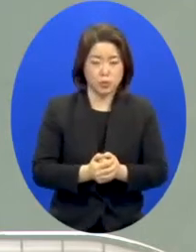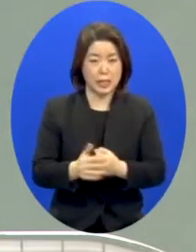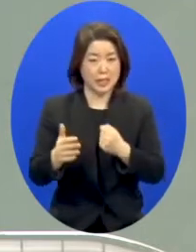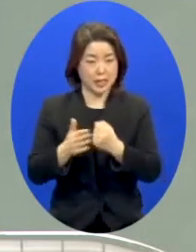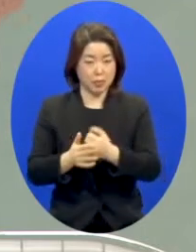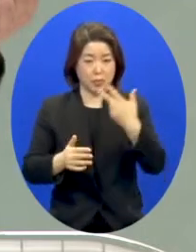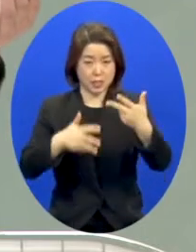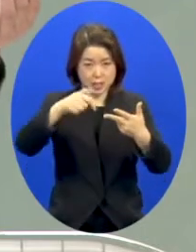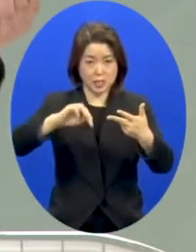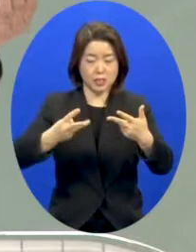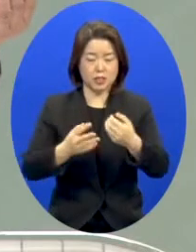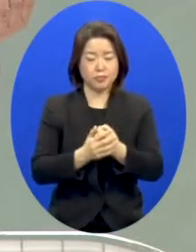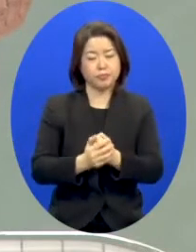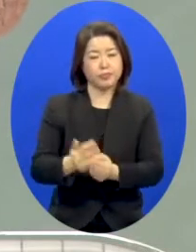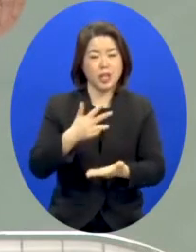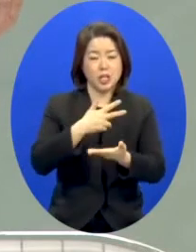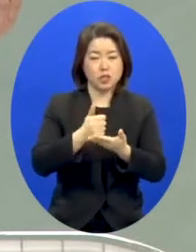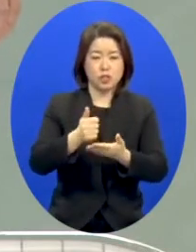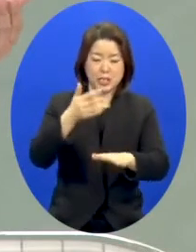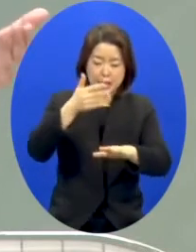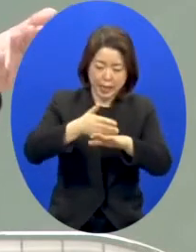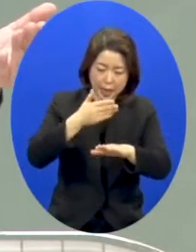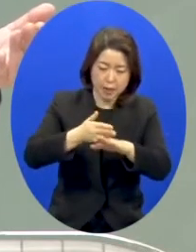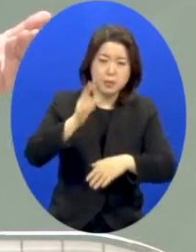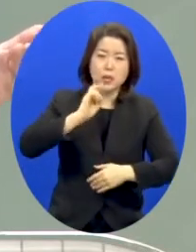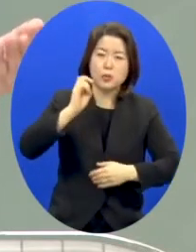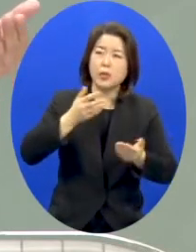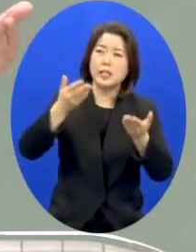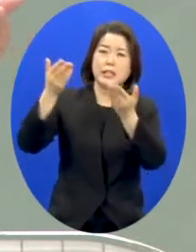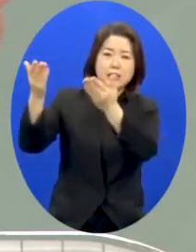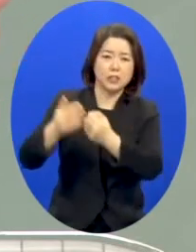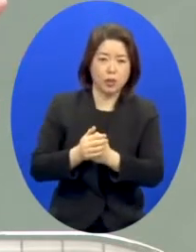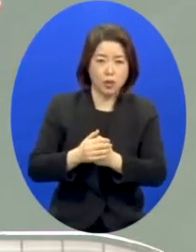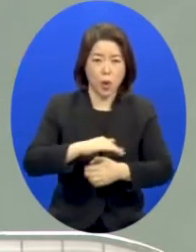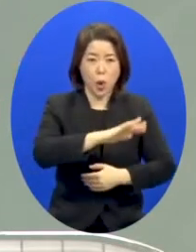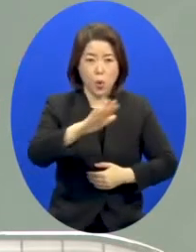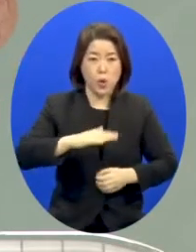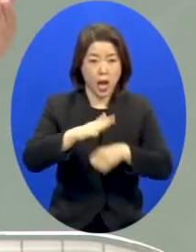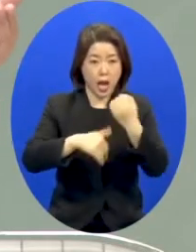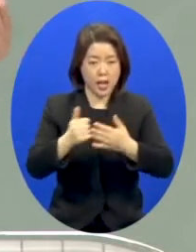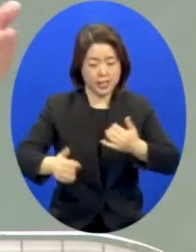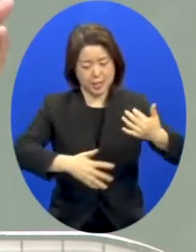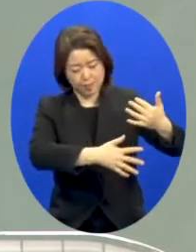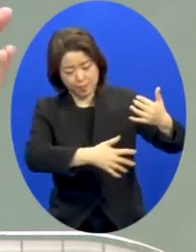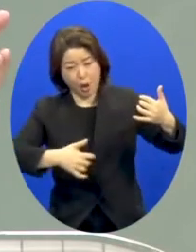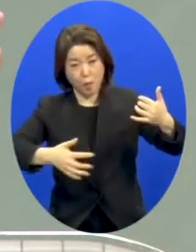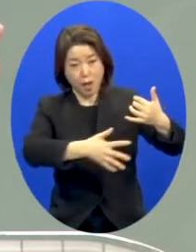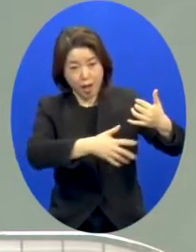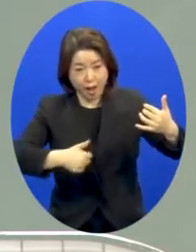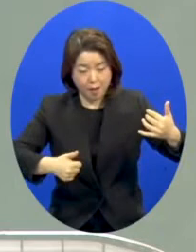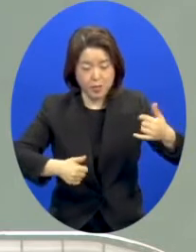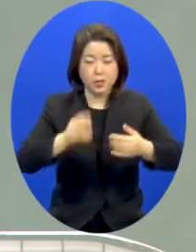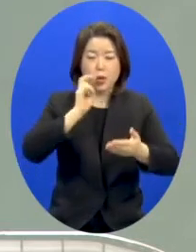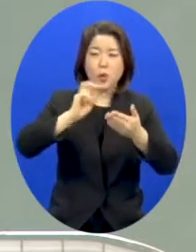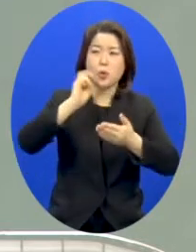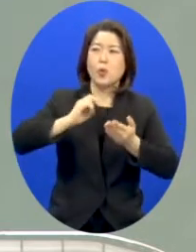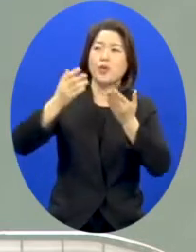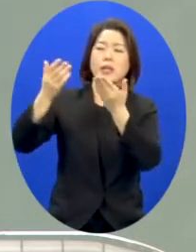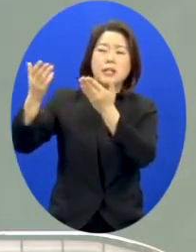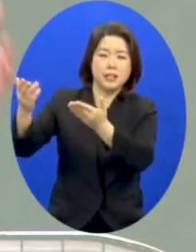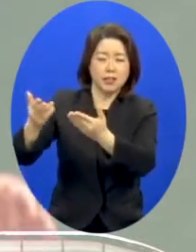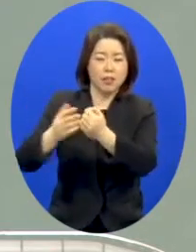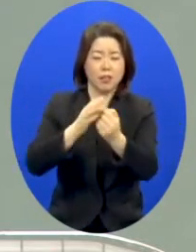주님께 감사의 노래를 불러 들여라 우리의 하나님께 수금을 타면서 노래 불러 들여라 라고